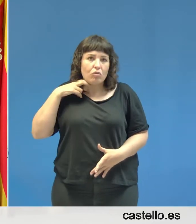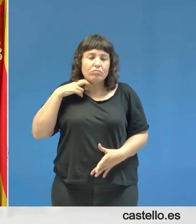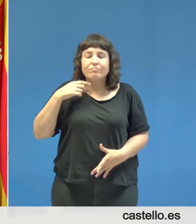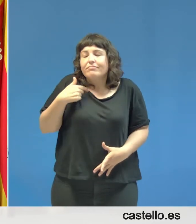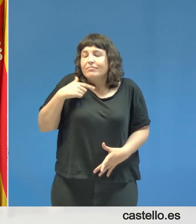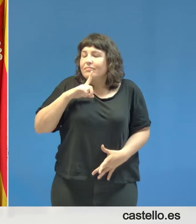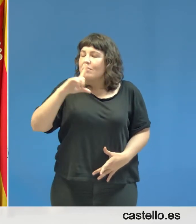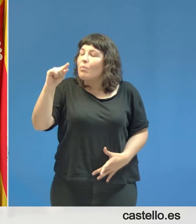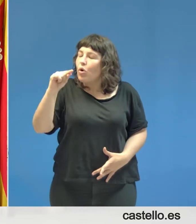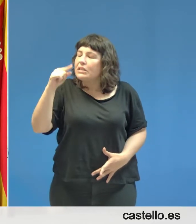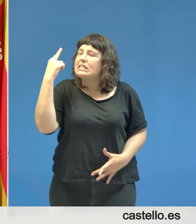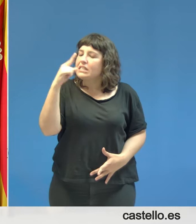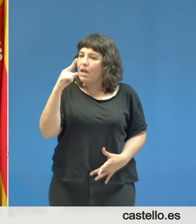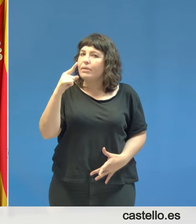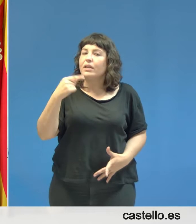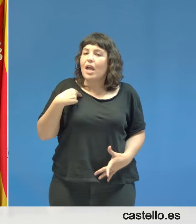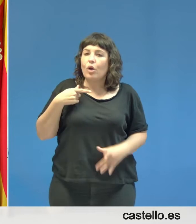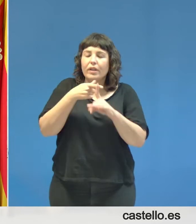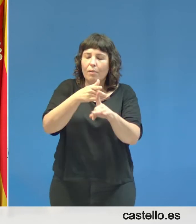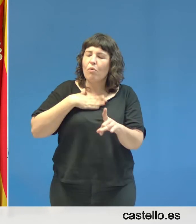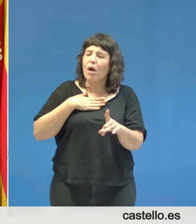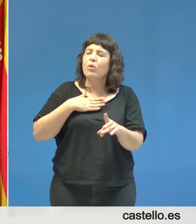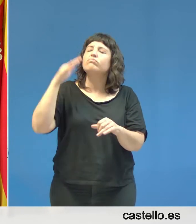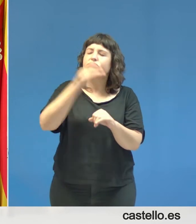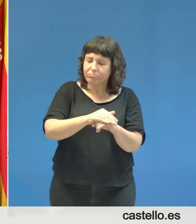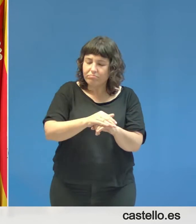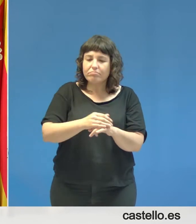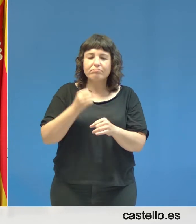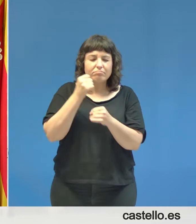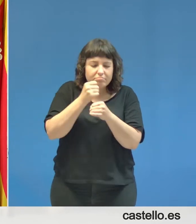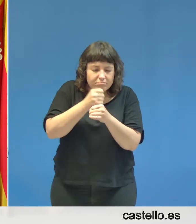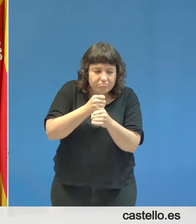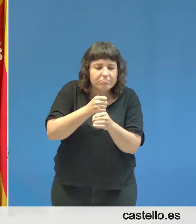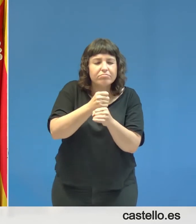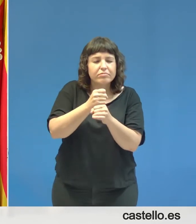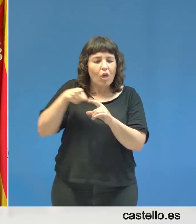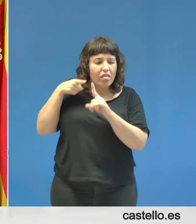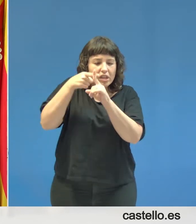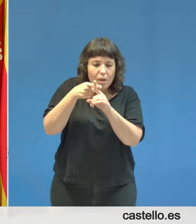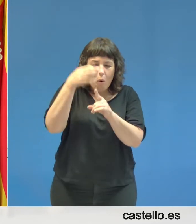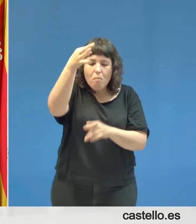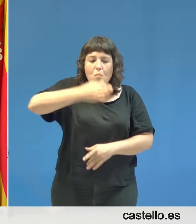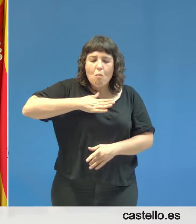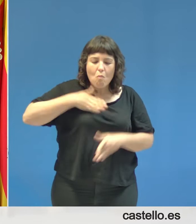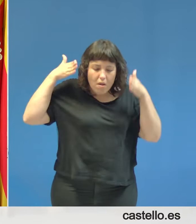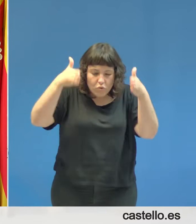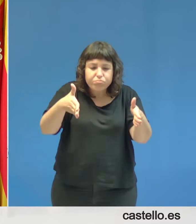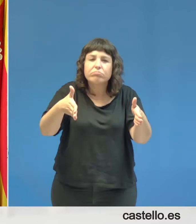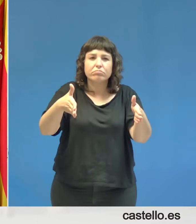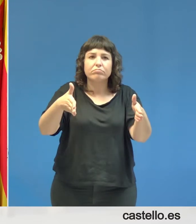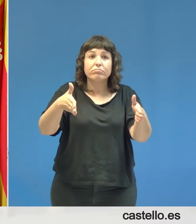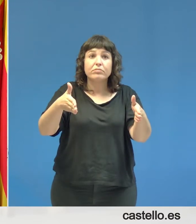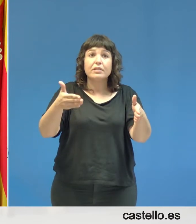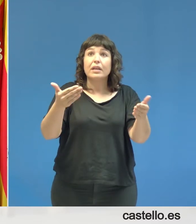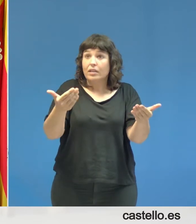d'haver complit aquella humil pretensió. Treballar incansablement pel nostre poble sense importar-me ficar-me, com